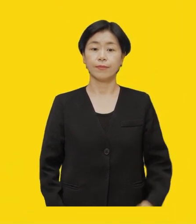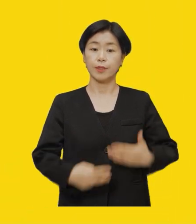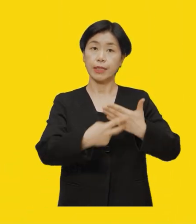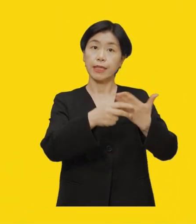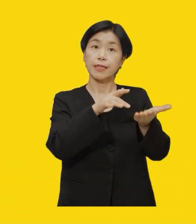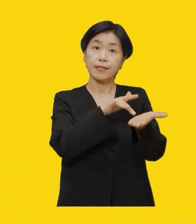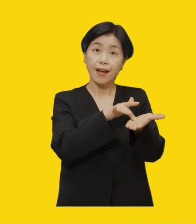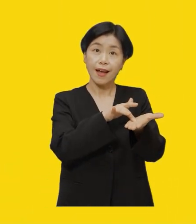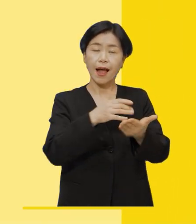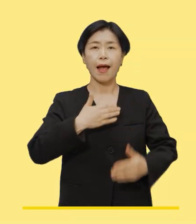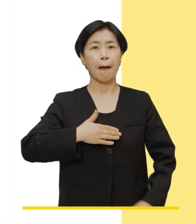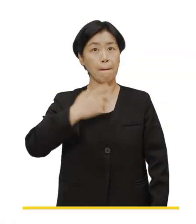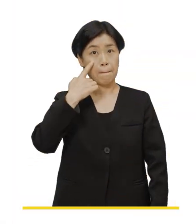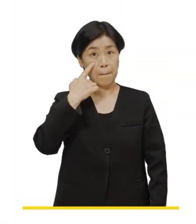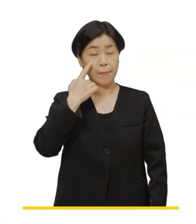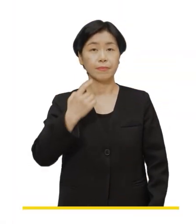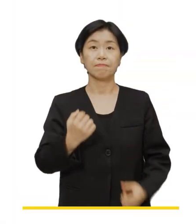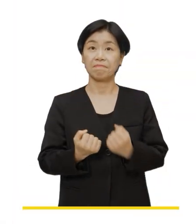의약품 알아보기.